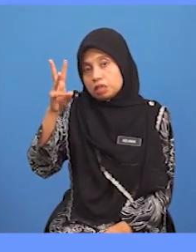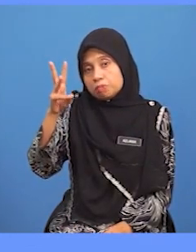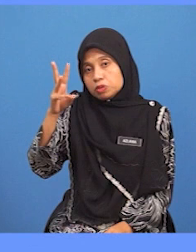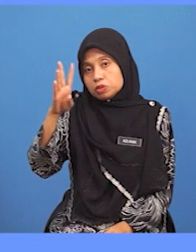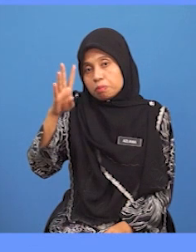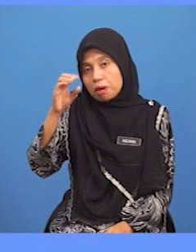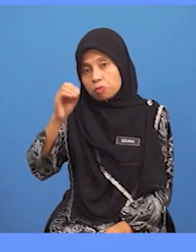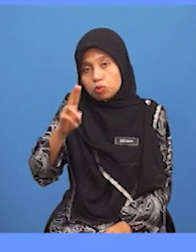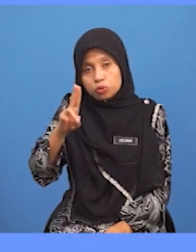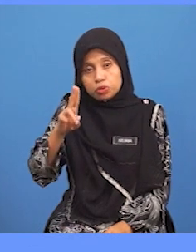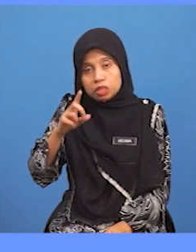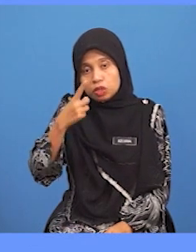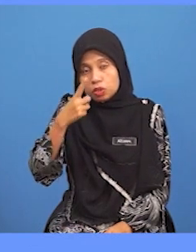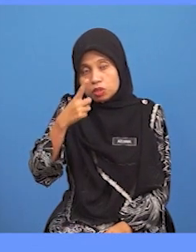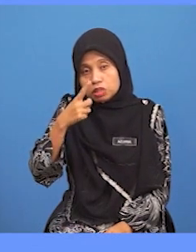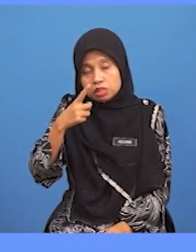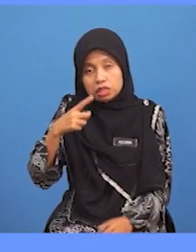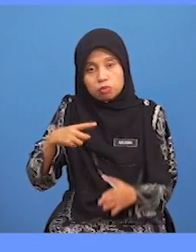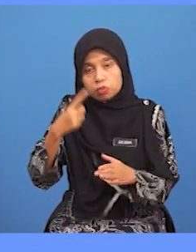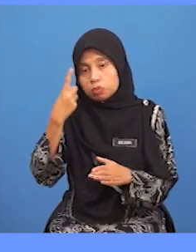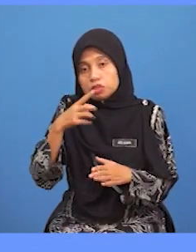32,264 unit untuk memperoleh keuntungan